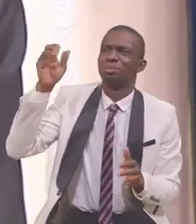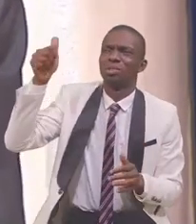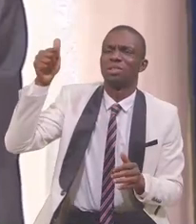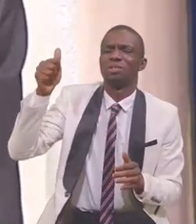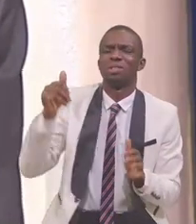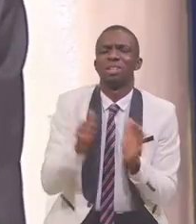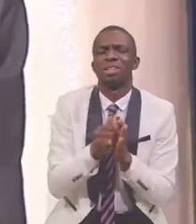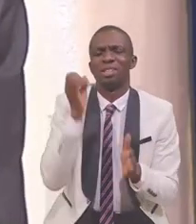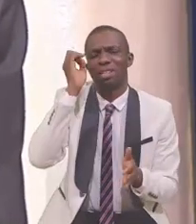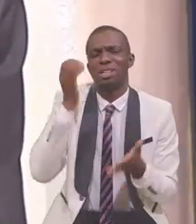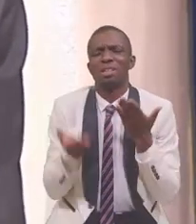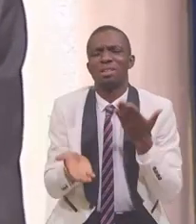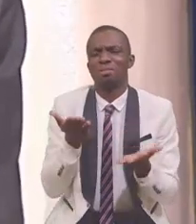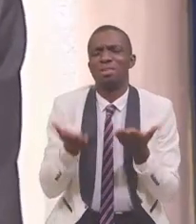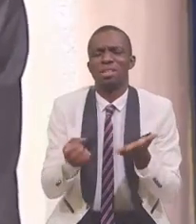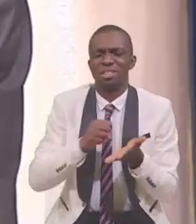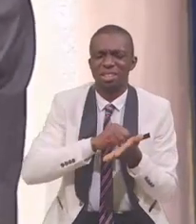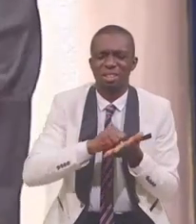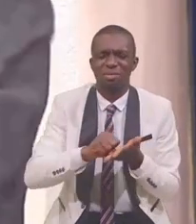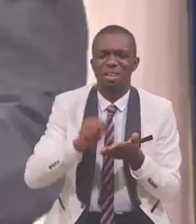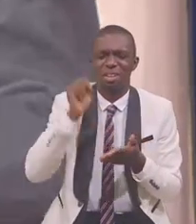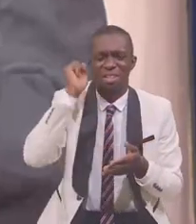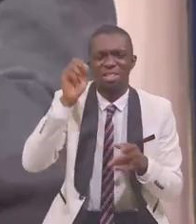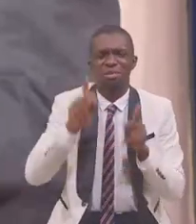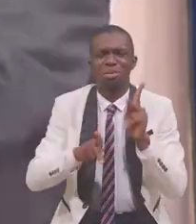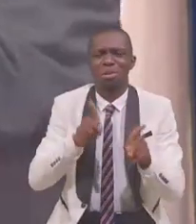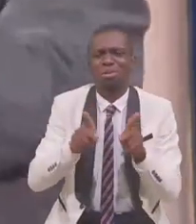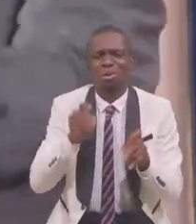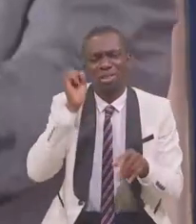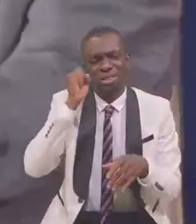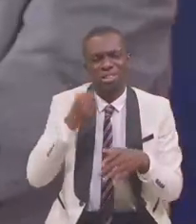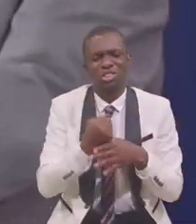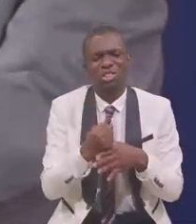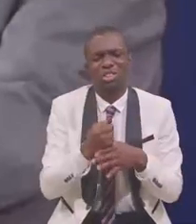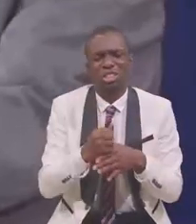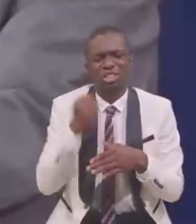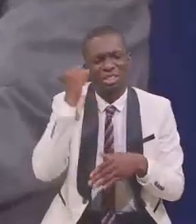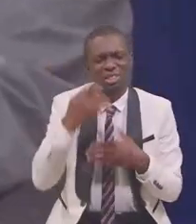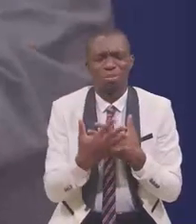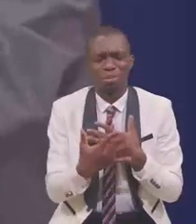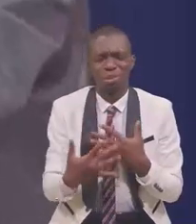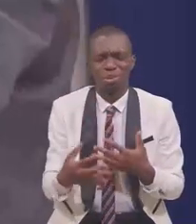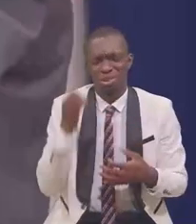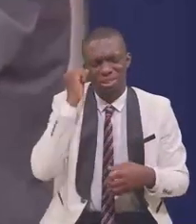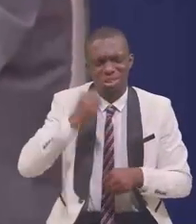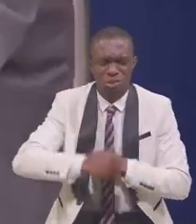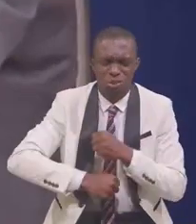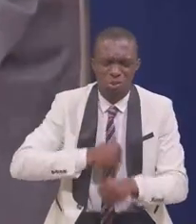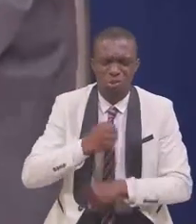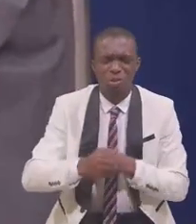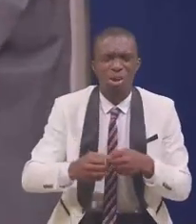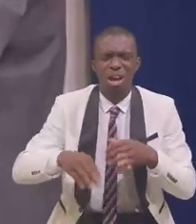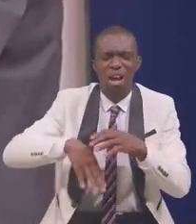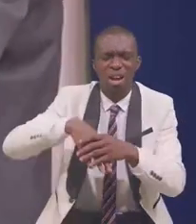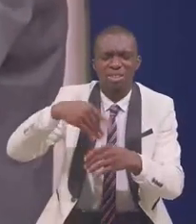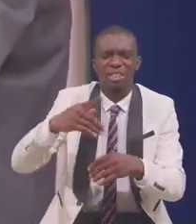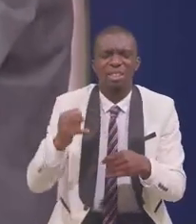a répandu son sang. Il a souffert hors de la porte, hors du camp. Allons vers lui,